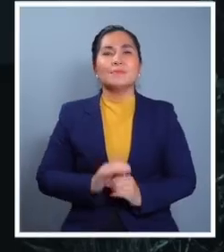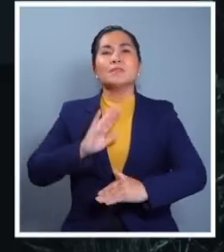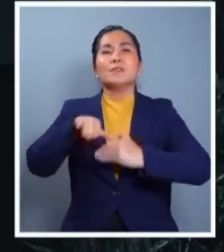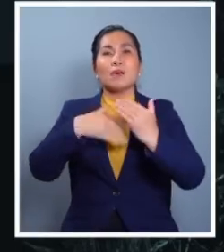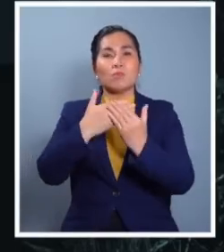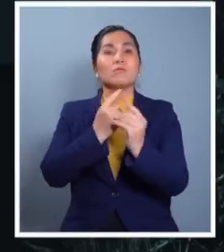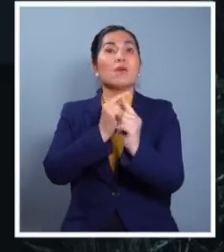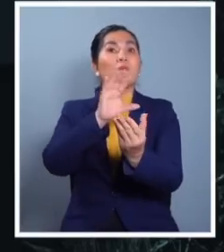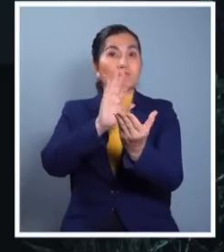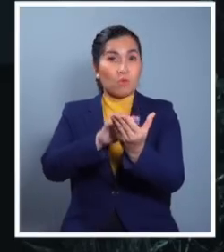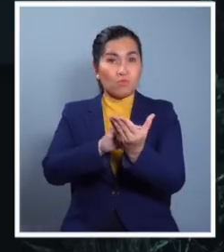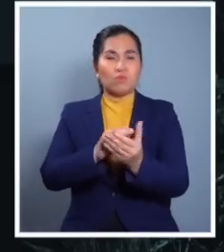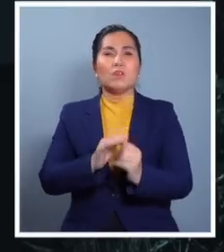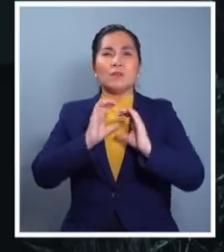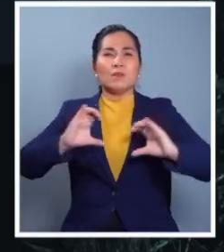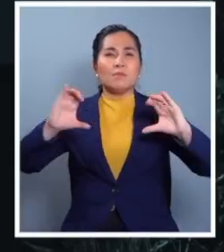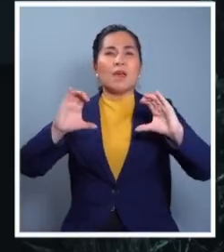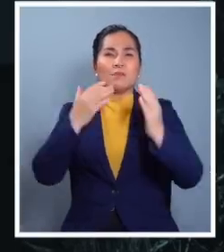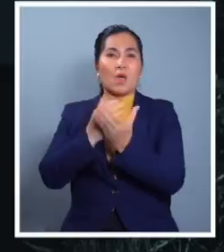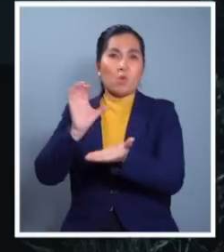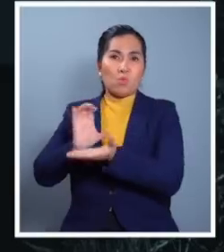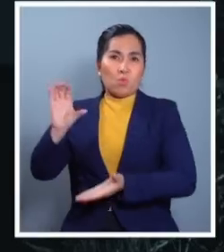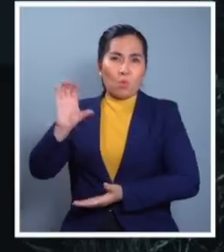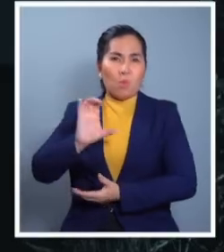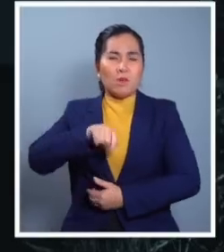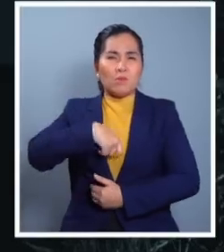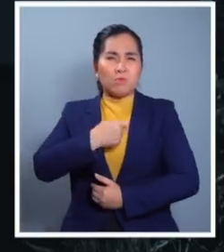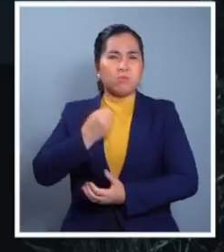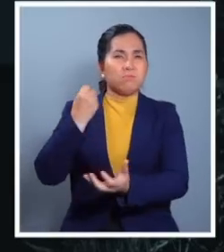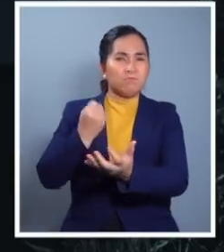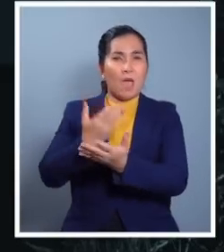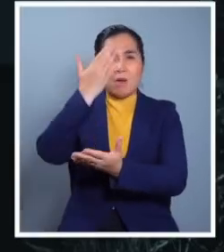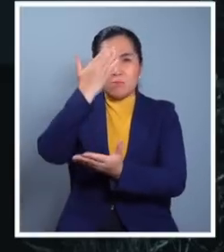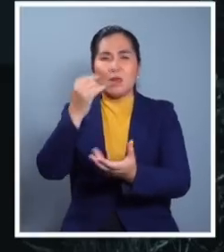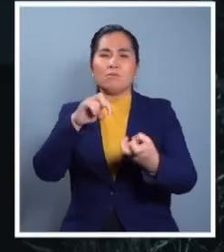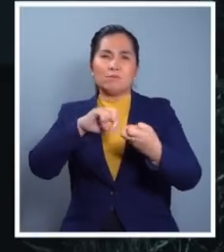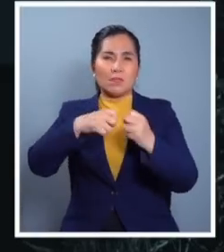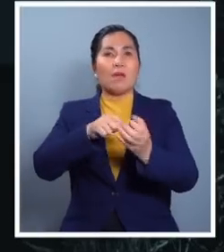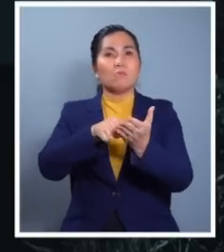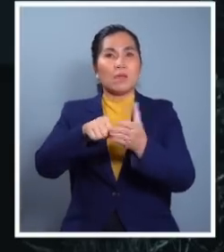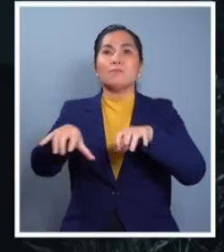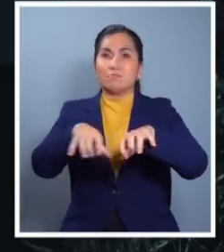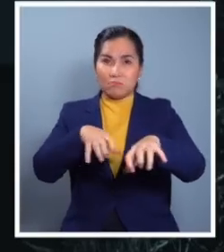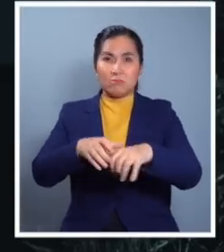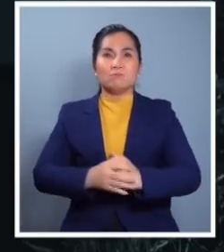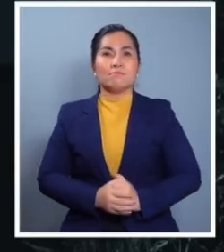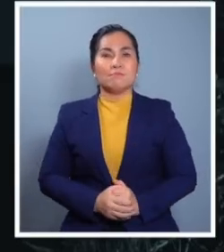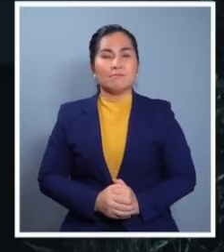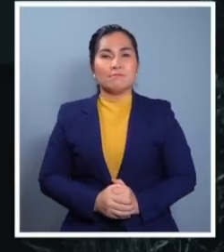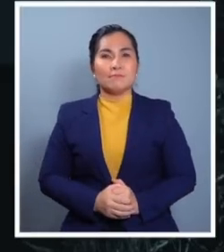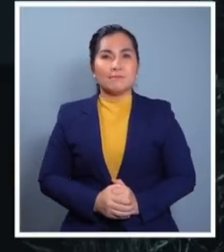ดนี้รัฐต้องสูญเสียงบประมาณจำนวนมหาศาลเพื่อแก้ปัญหา